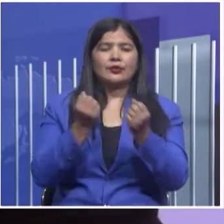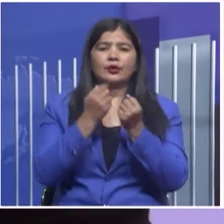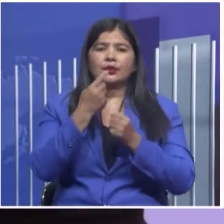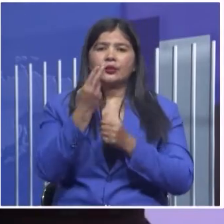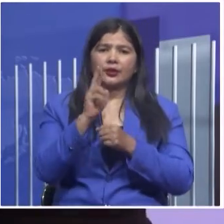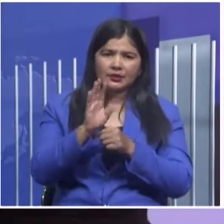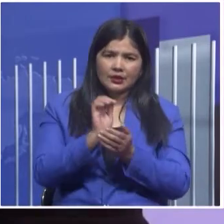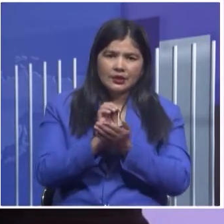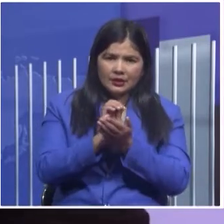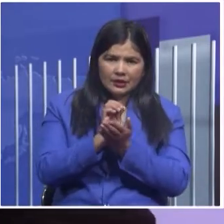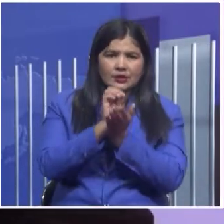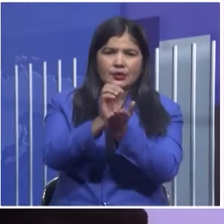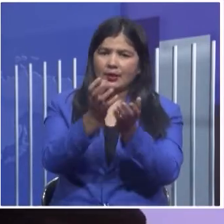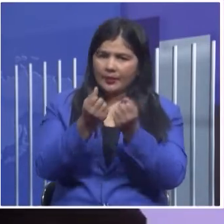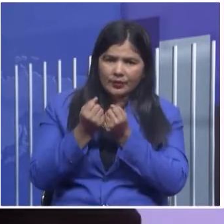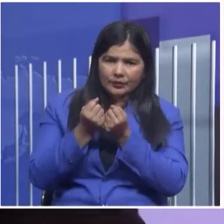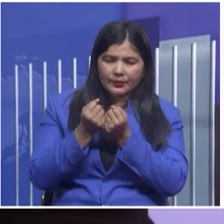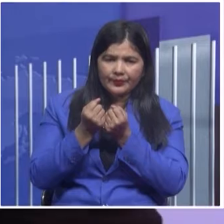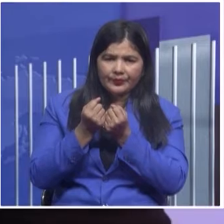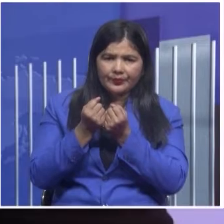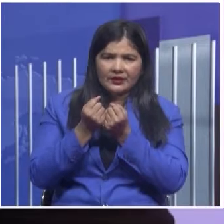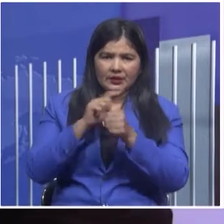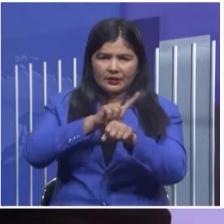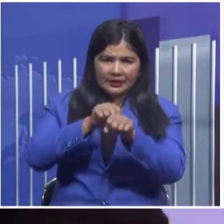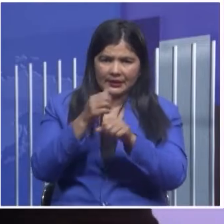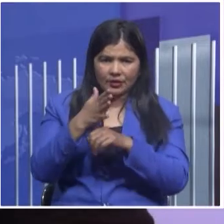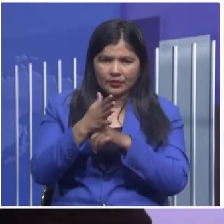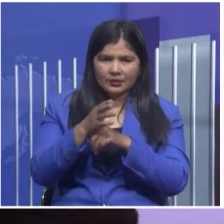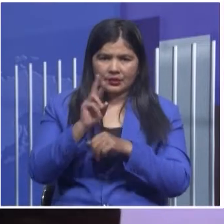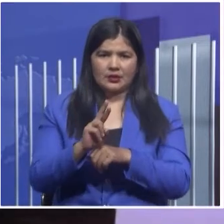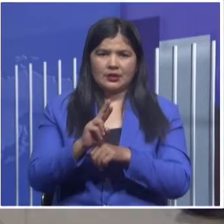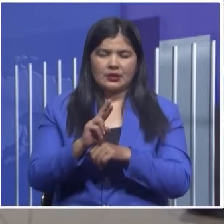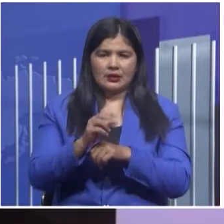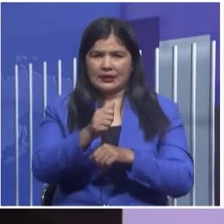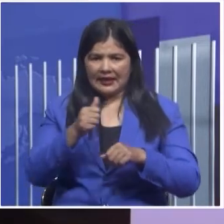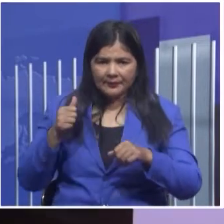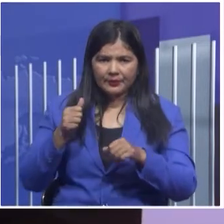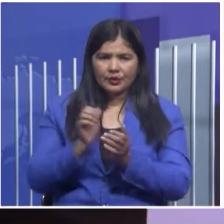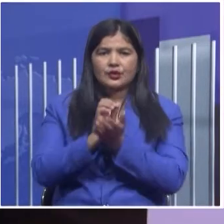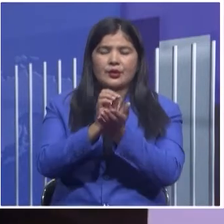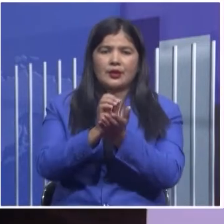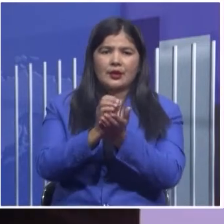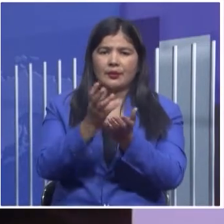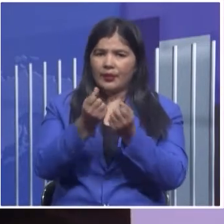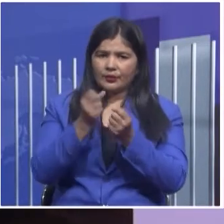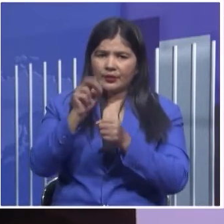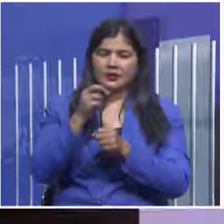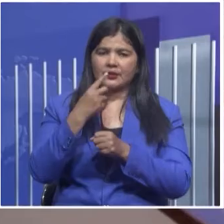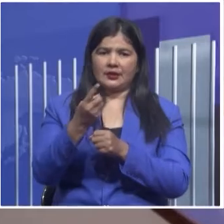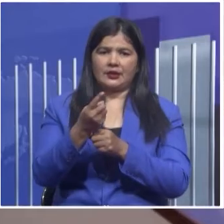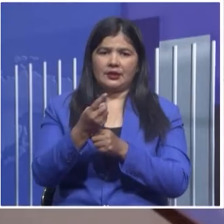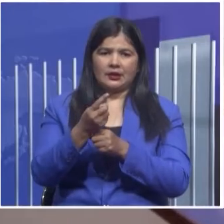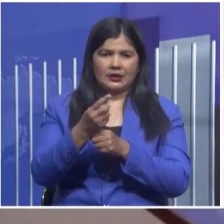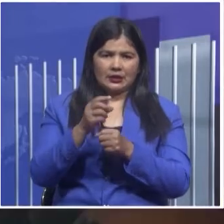सेवा पाउन उनीहरूले पाउन सेवामा कुनै ढिलाइ नहोस् र एउटा स्तरीय सेवा पाउन भन्ने उद्देश्यले हामीले प्रमाणहरू सञ्चालन गरेका